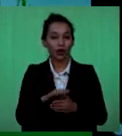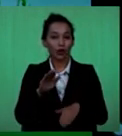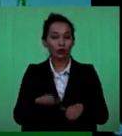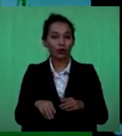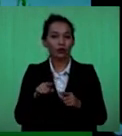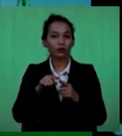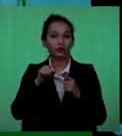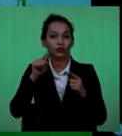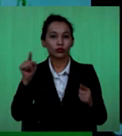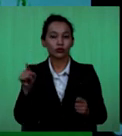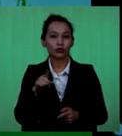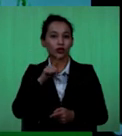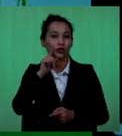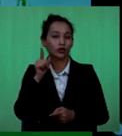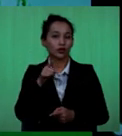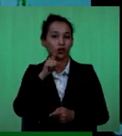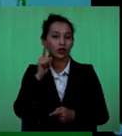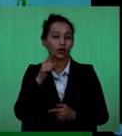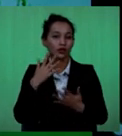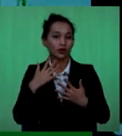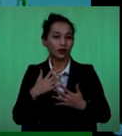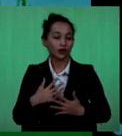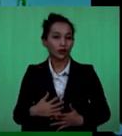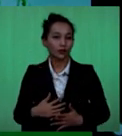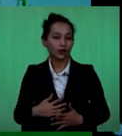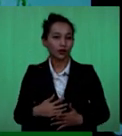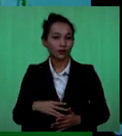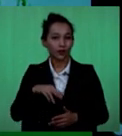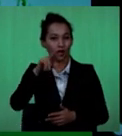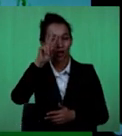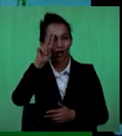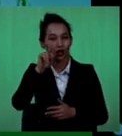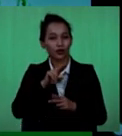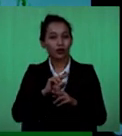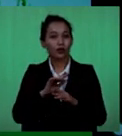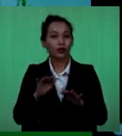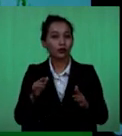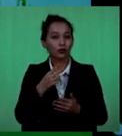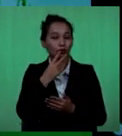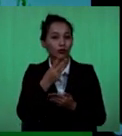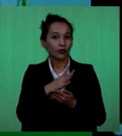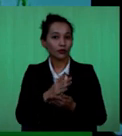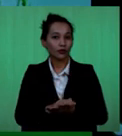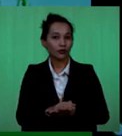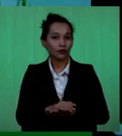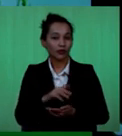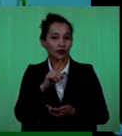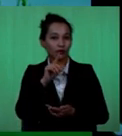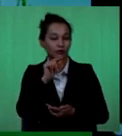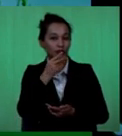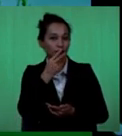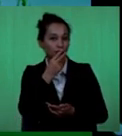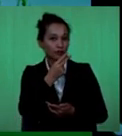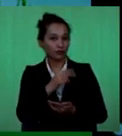yashil ko'ylakli bir hasharotga ko'zi tushibdi. U qaldirg'ochga qarab, "Ha"